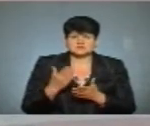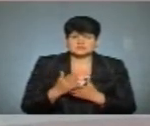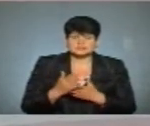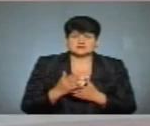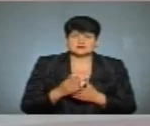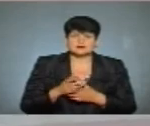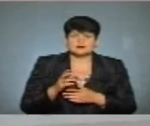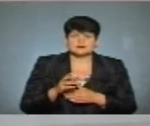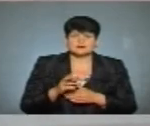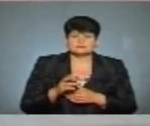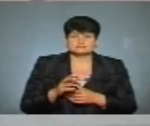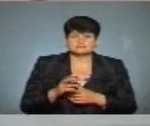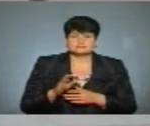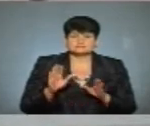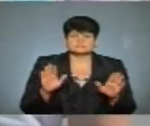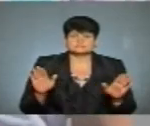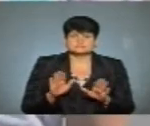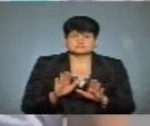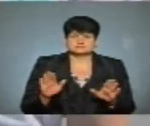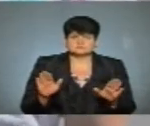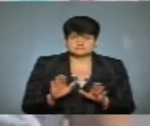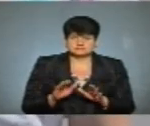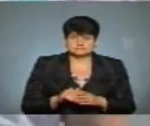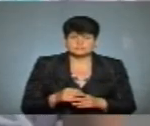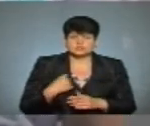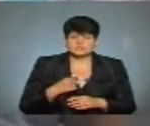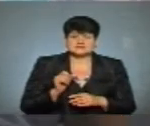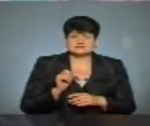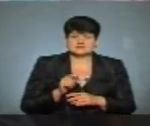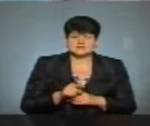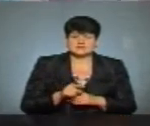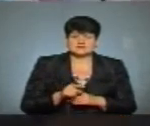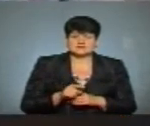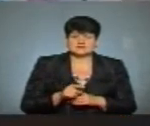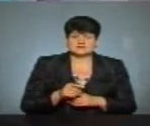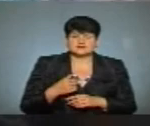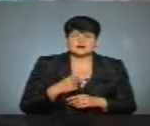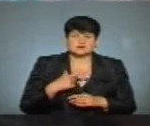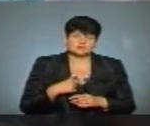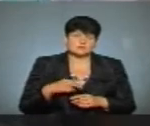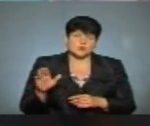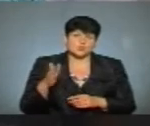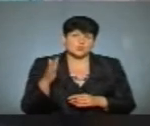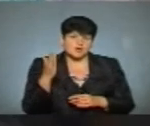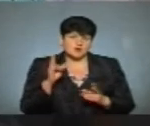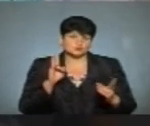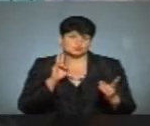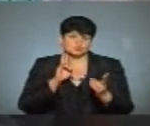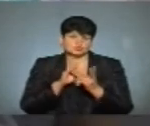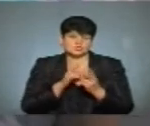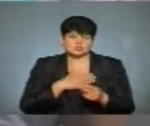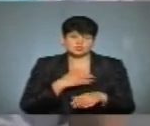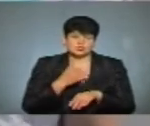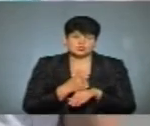і бек-вокалістка команди. Наразі моє завдання – це я якби йду собі гуляю і зустрічаю нашого головного